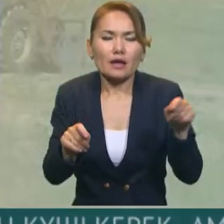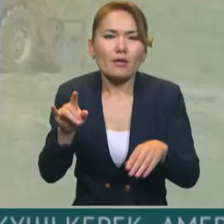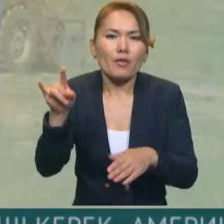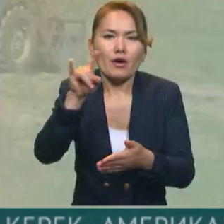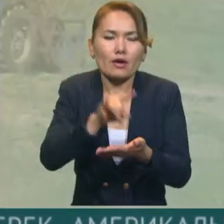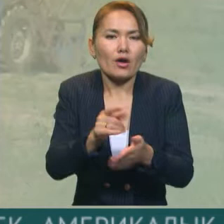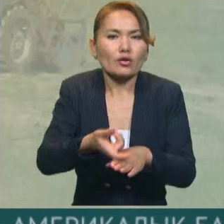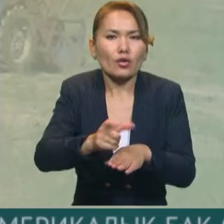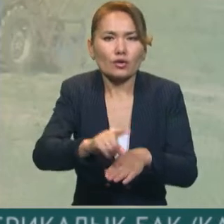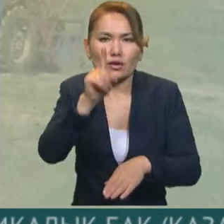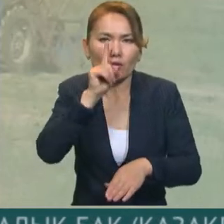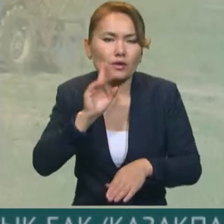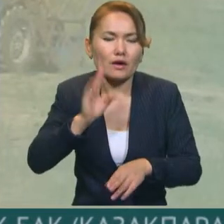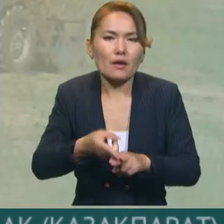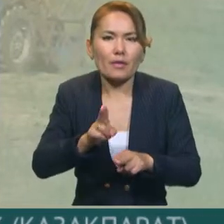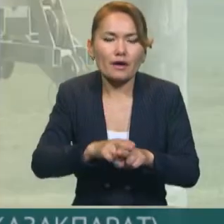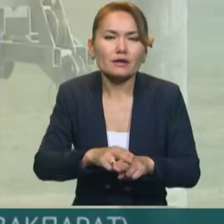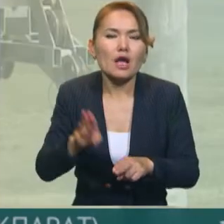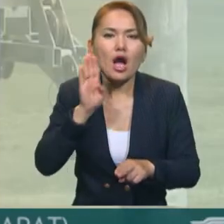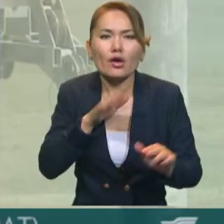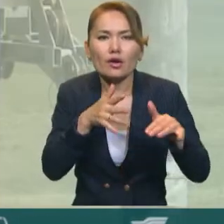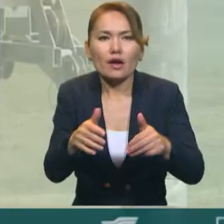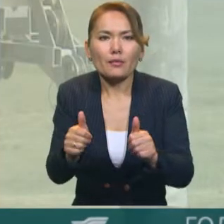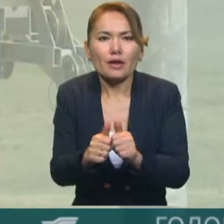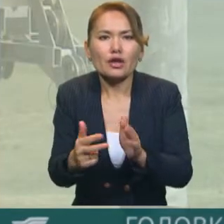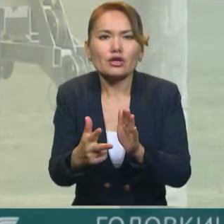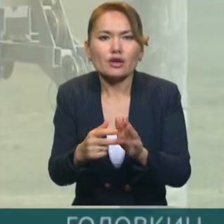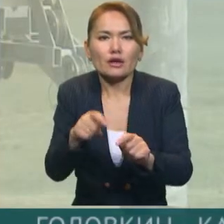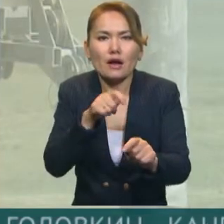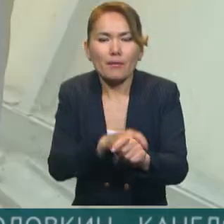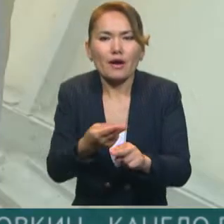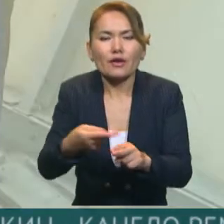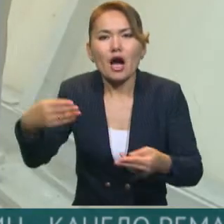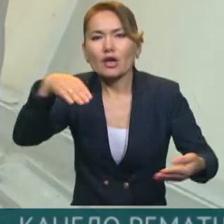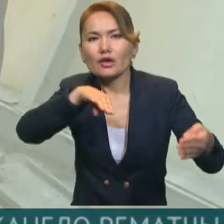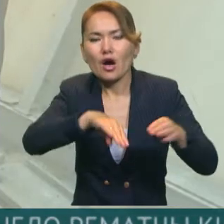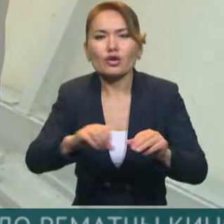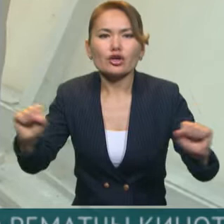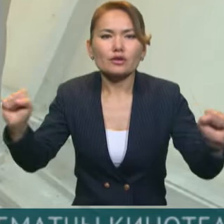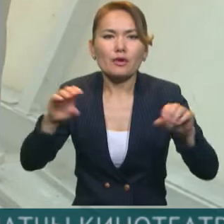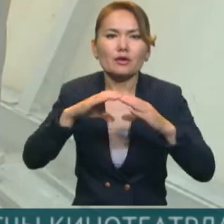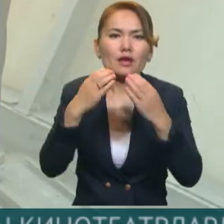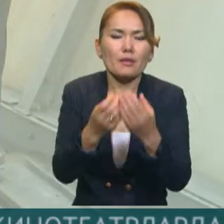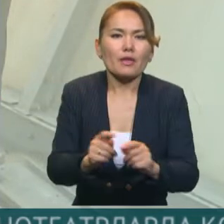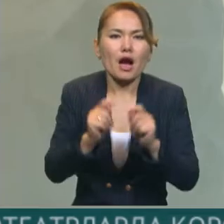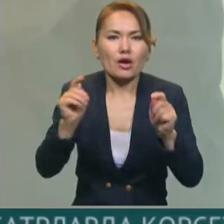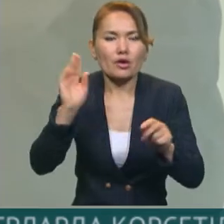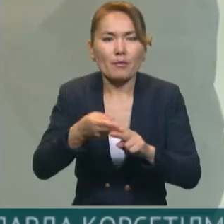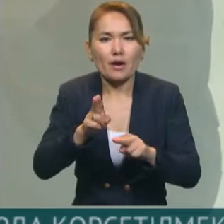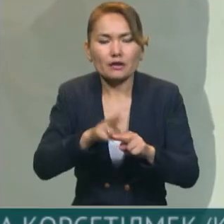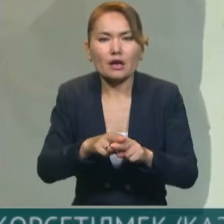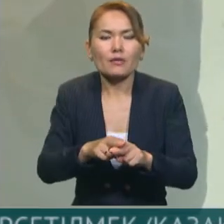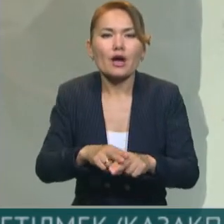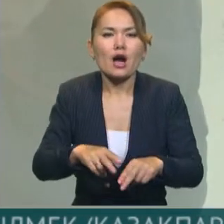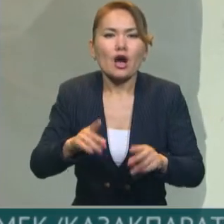базасы септігін тигізбек. Теңіз деңгейінен 800 метрлік биіктікте орналасқан тау спорттық нысанды ашуға ыңғайлы. Аспалы